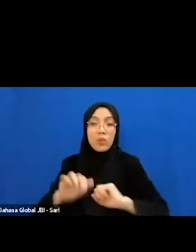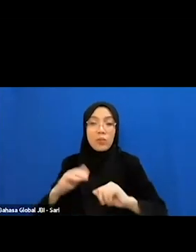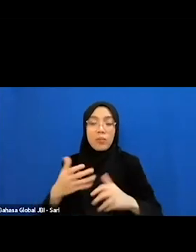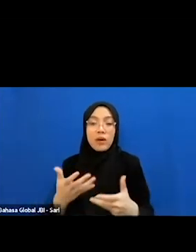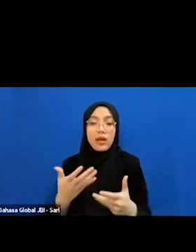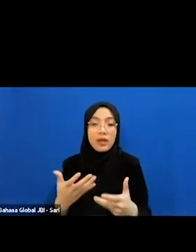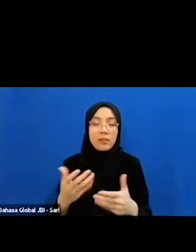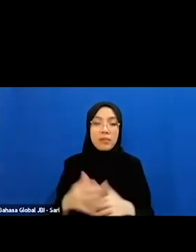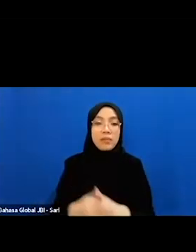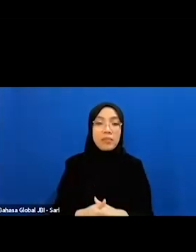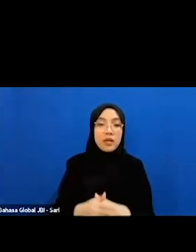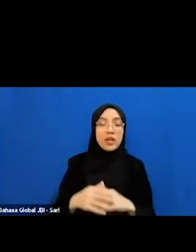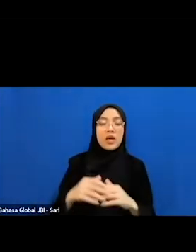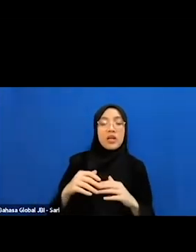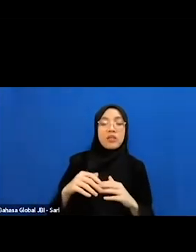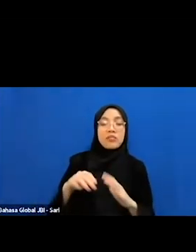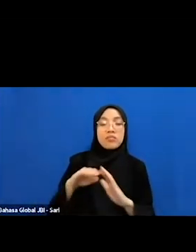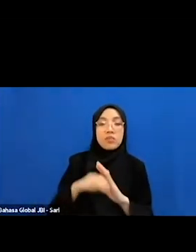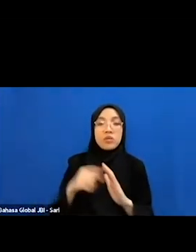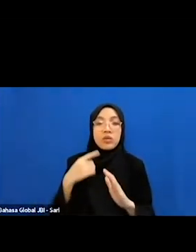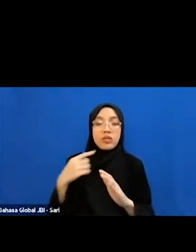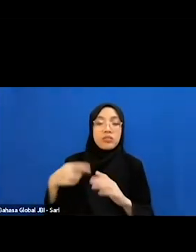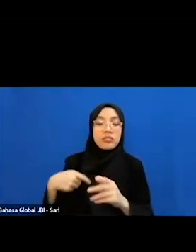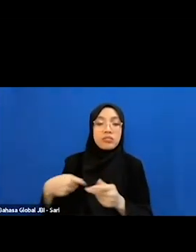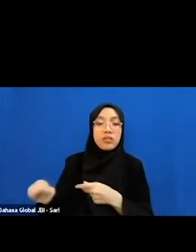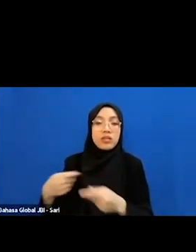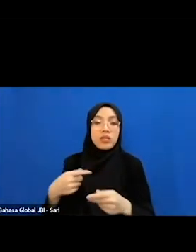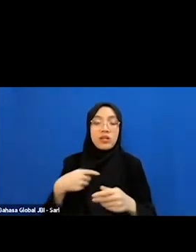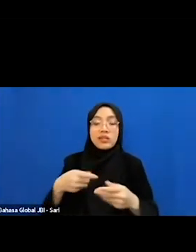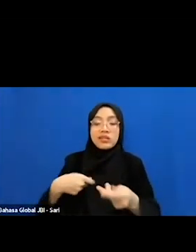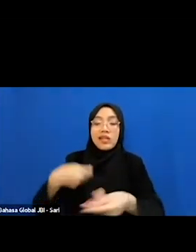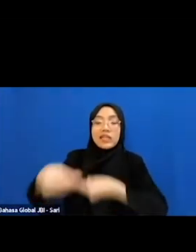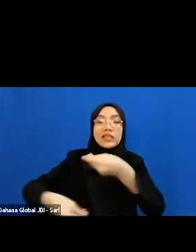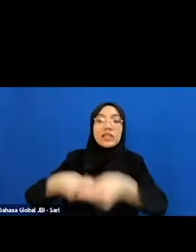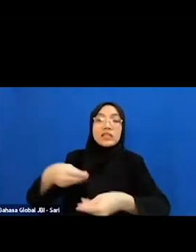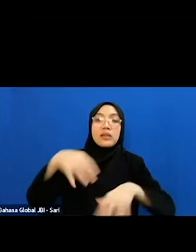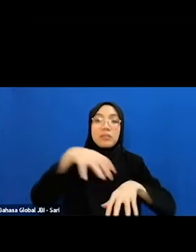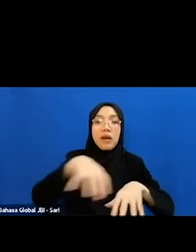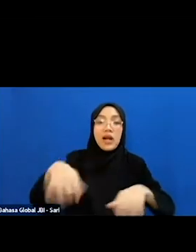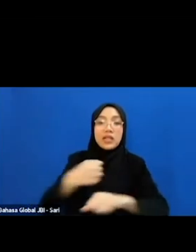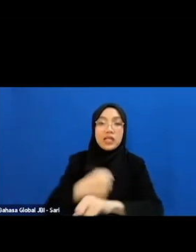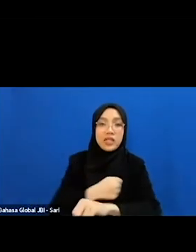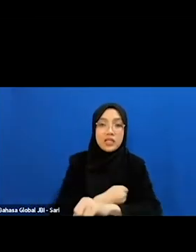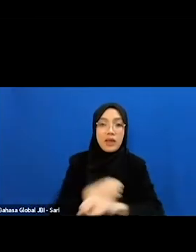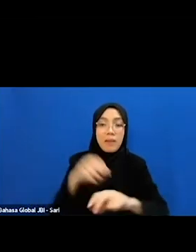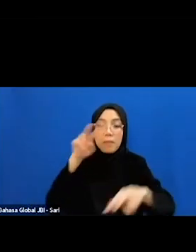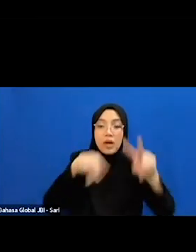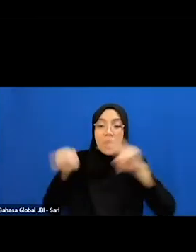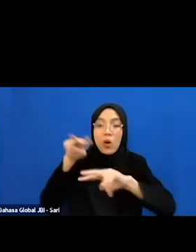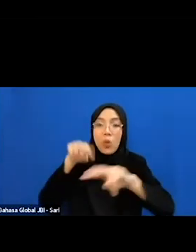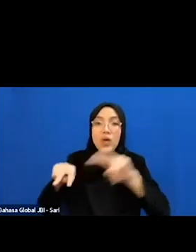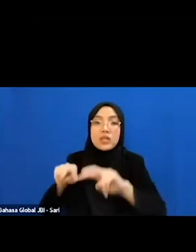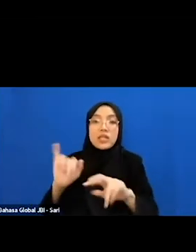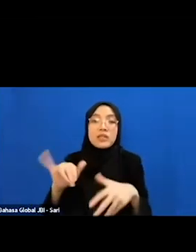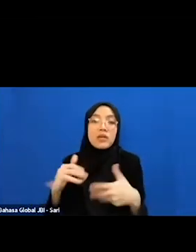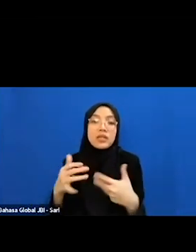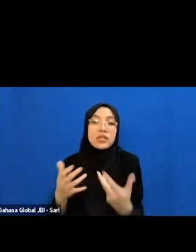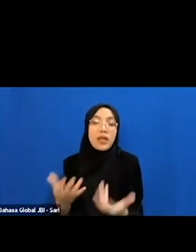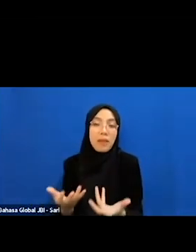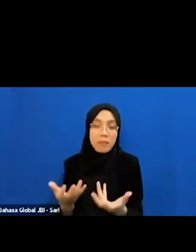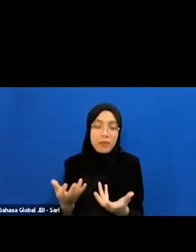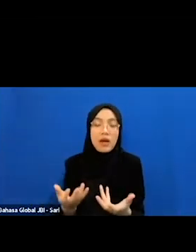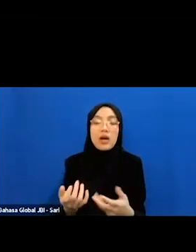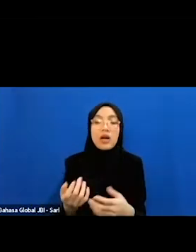Pondok terhadap dulu asing dalam transaksi barang dan atau jasa dan bagaimana pengawasan terhadap market Kondang pemaaf Pondok